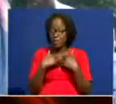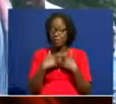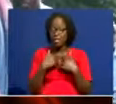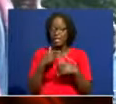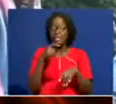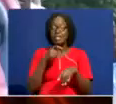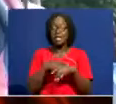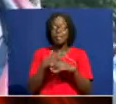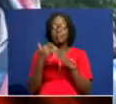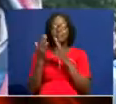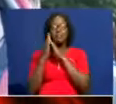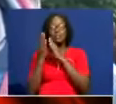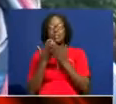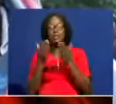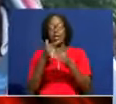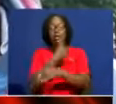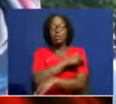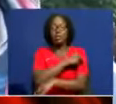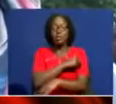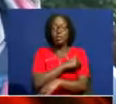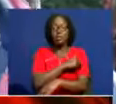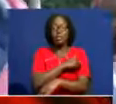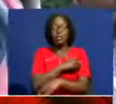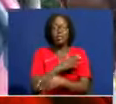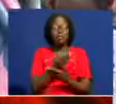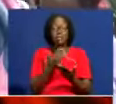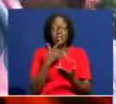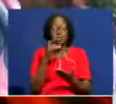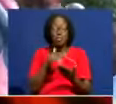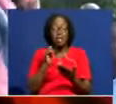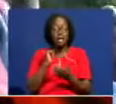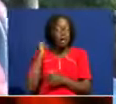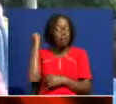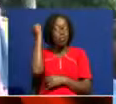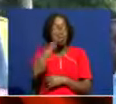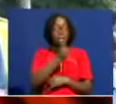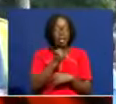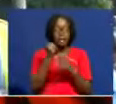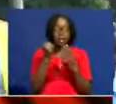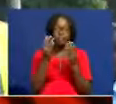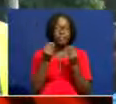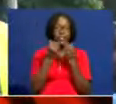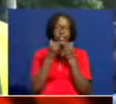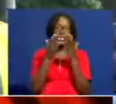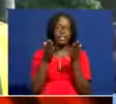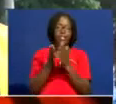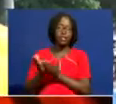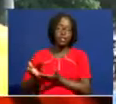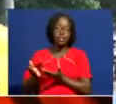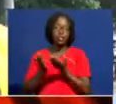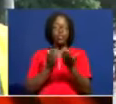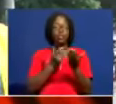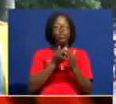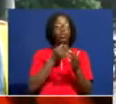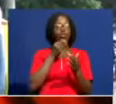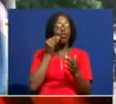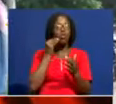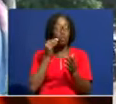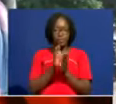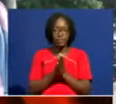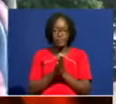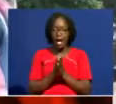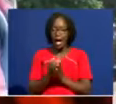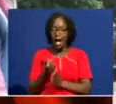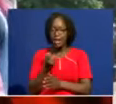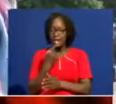wa kule. Nasikia mtu akisema ana blanketi analetewa yake. Kama ni